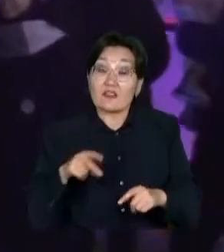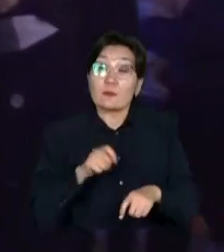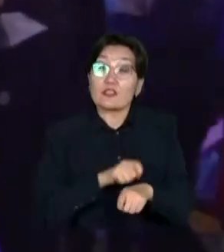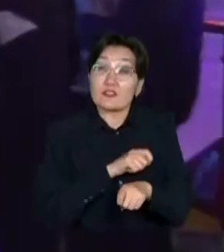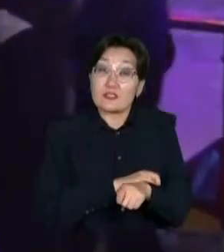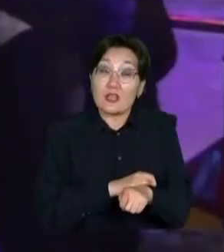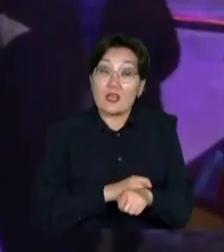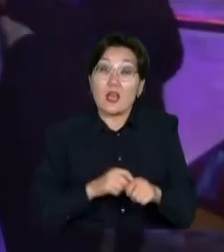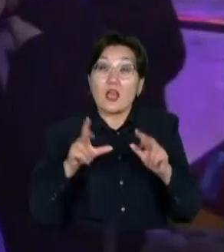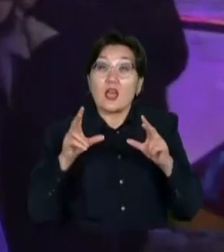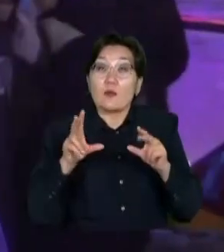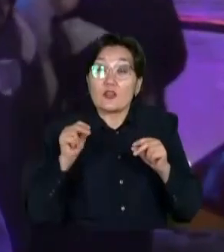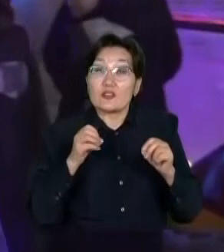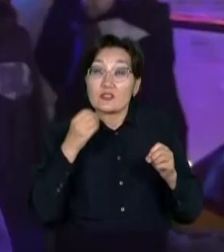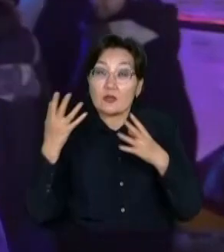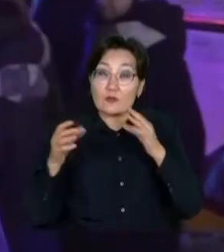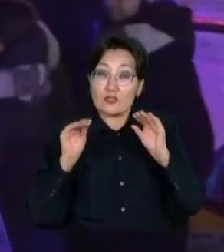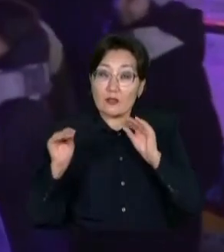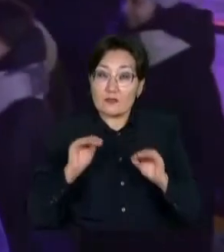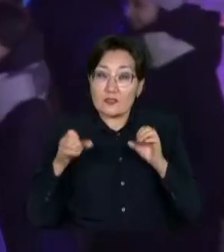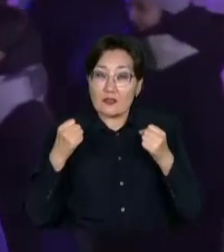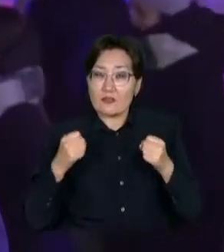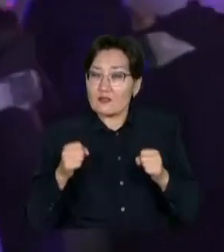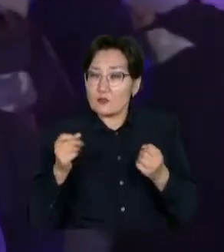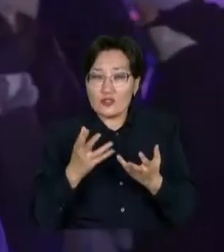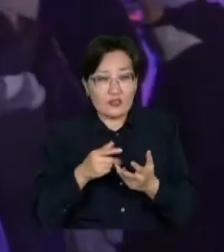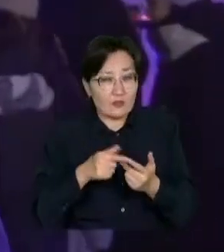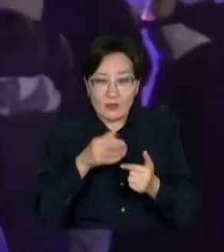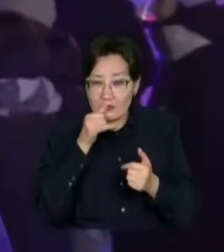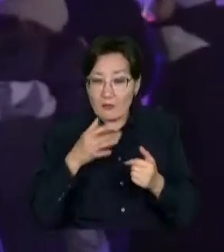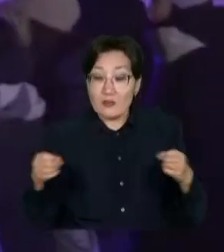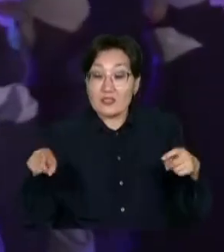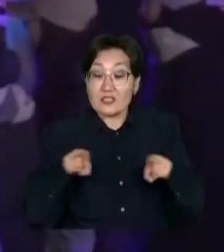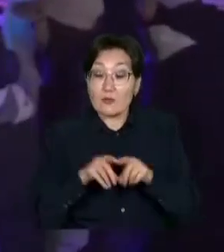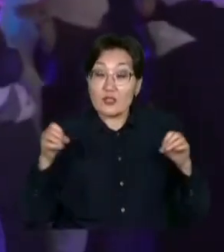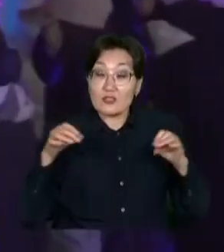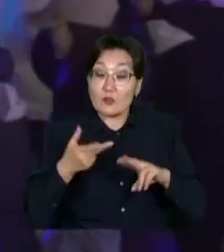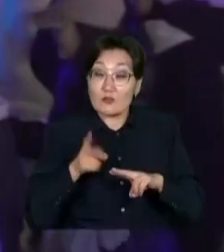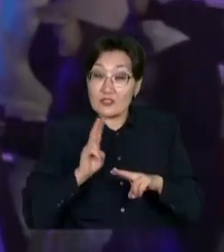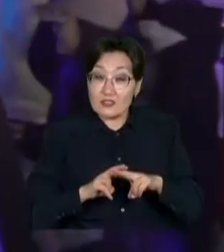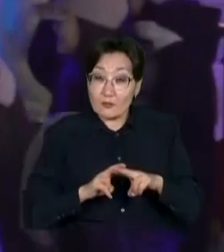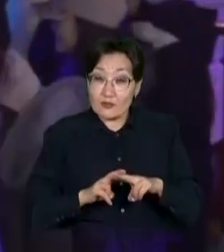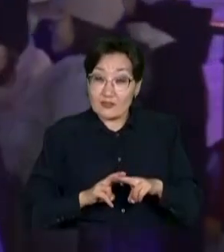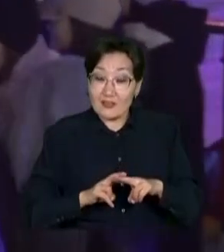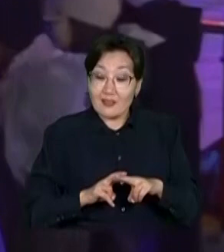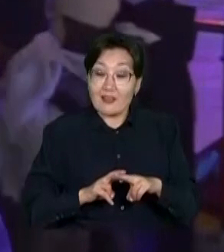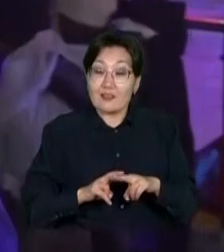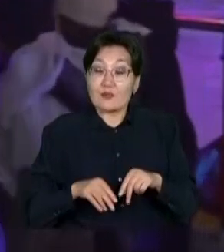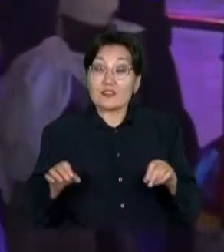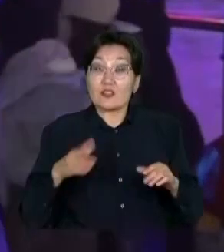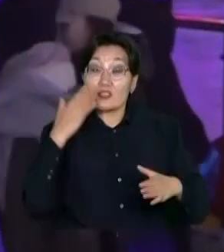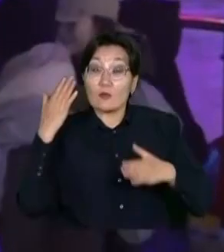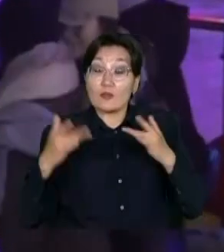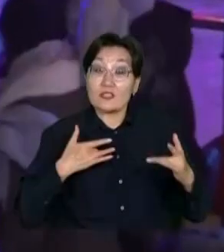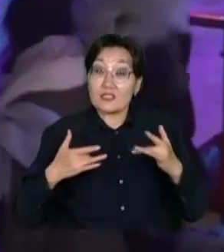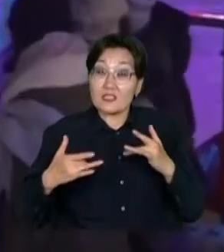а количество ярких огней на ней невозможно сосчитать. Как и собравшихся гостей, которые своими композициями развлекают